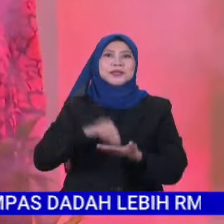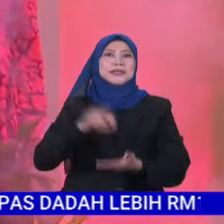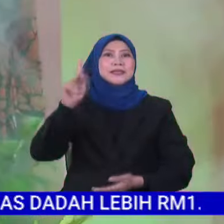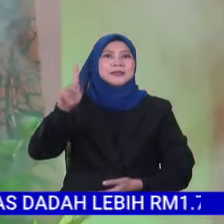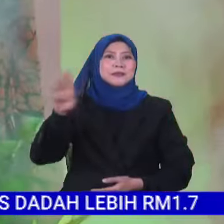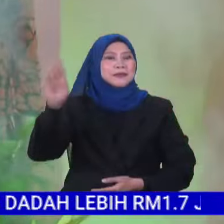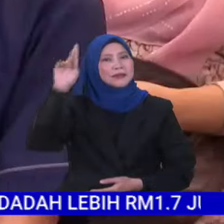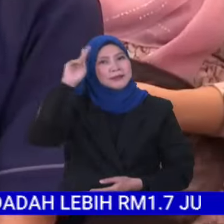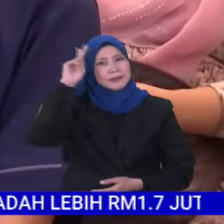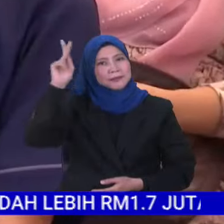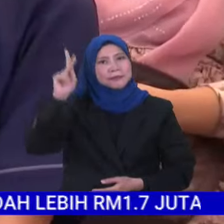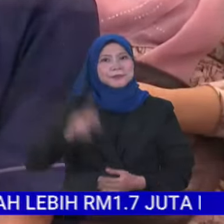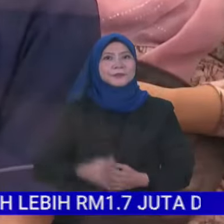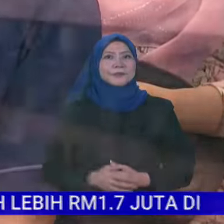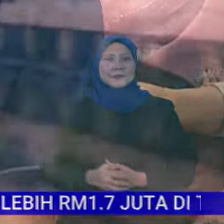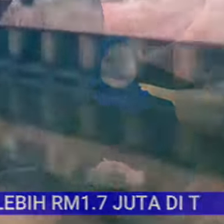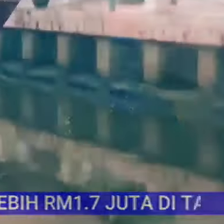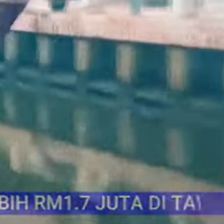Kotabaru